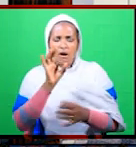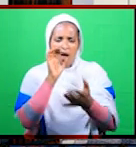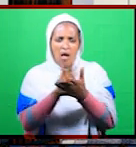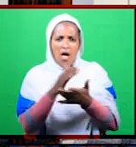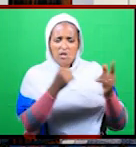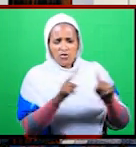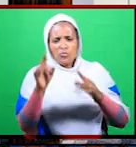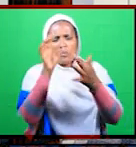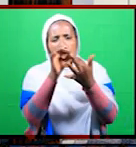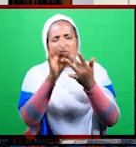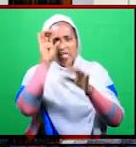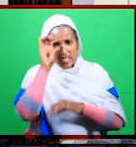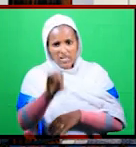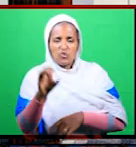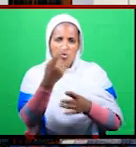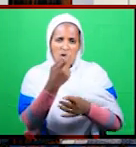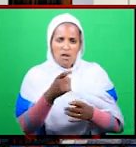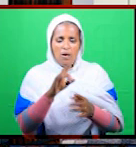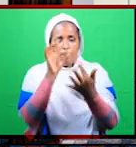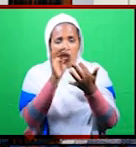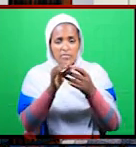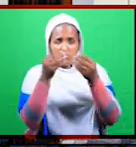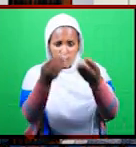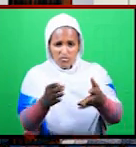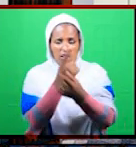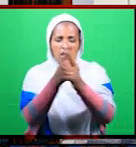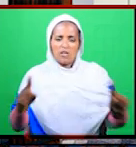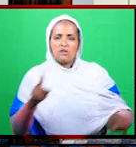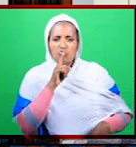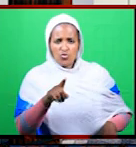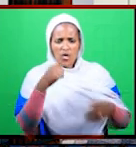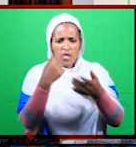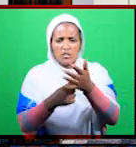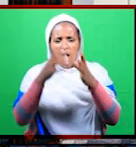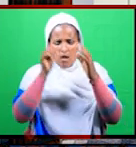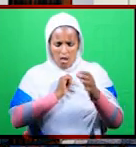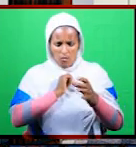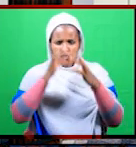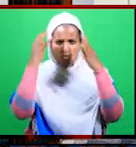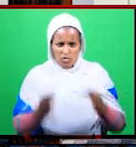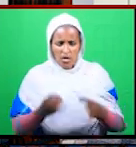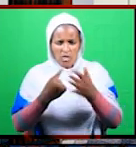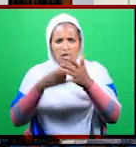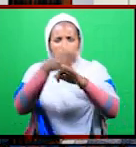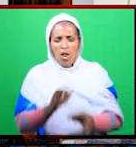ችግርን እየፈቱ መኖር ነው የሚቻለው። ከዚህ ውጭ ሌላ አማራጭ የለም። ለመምረጥ